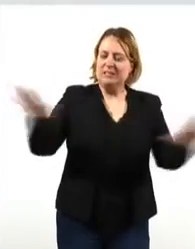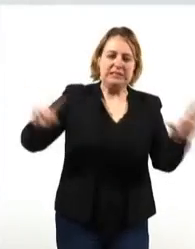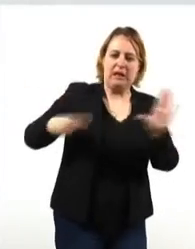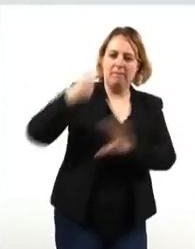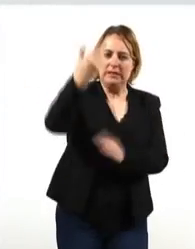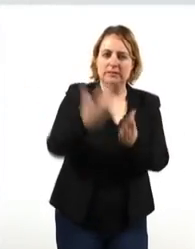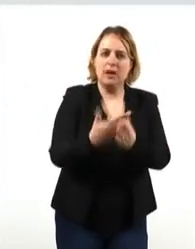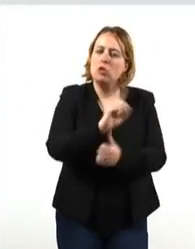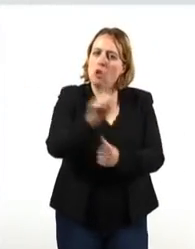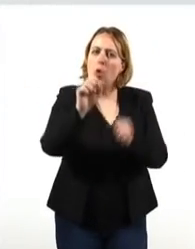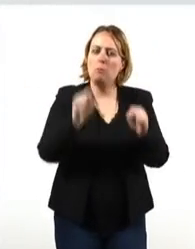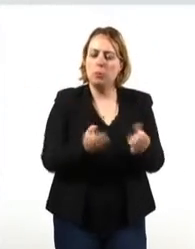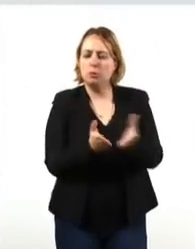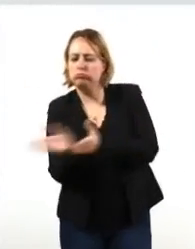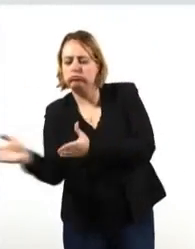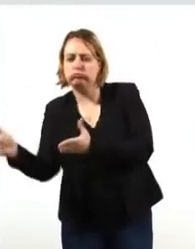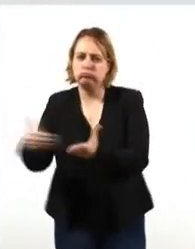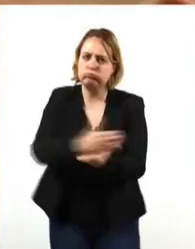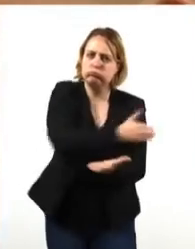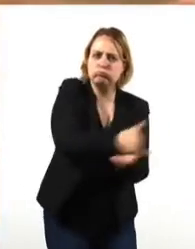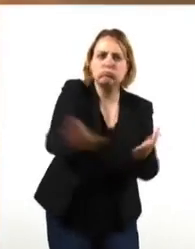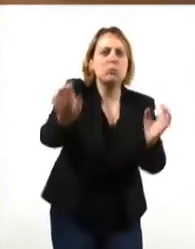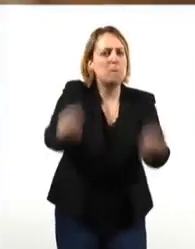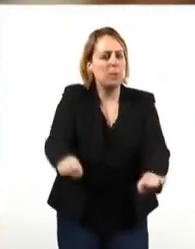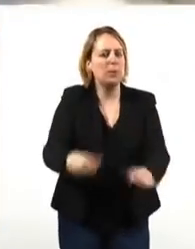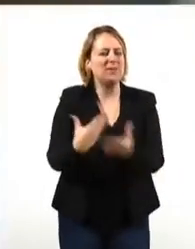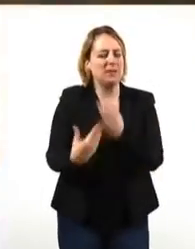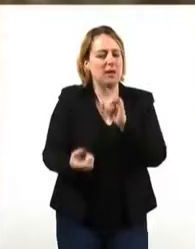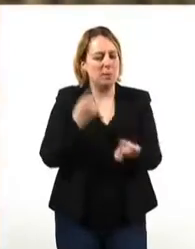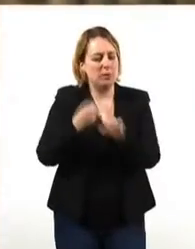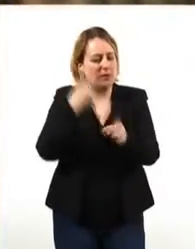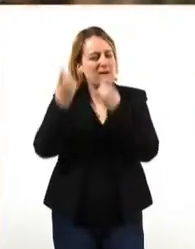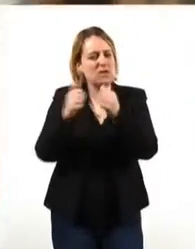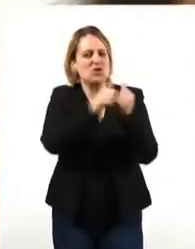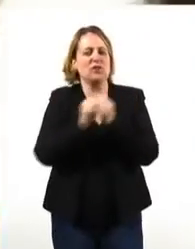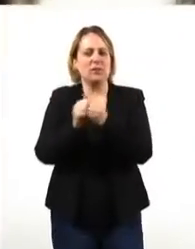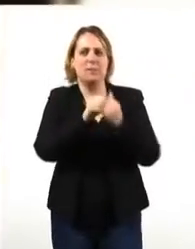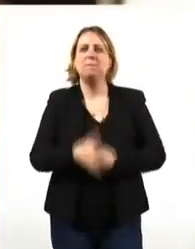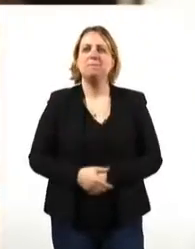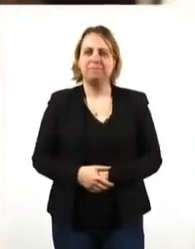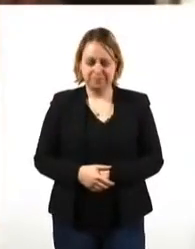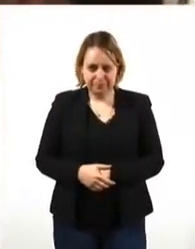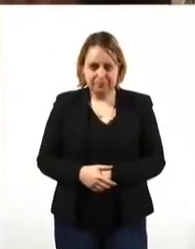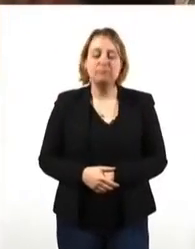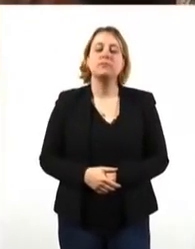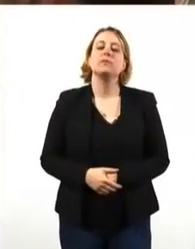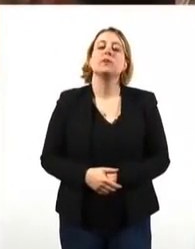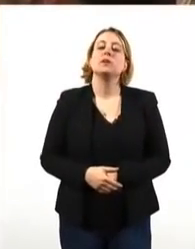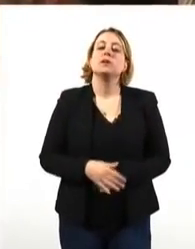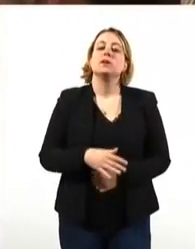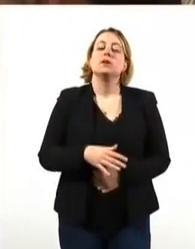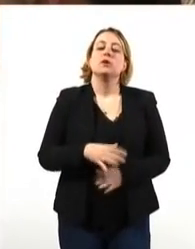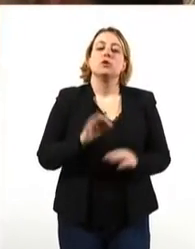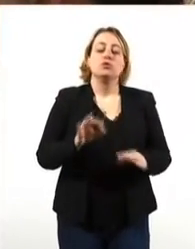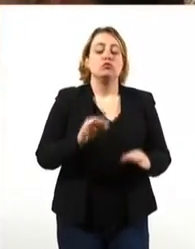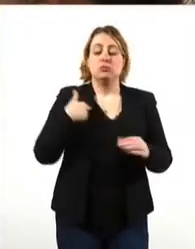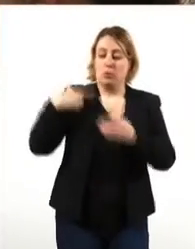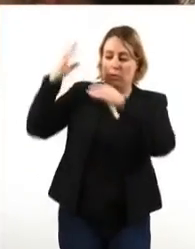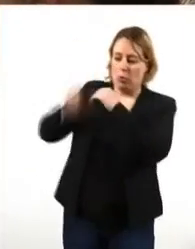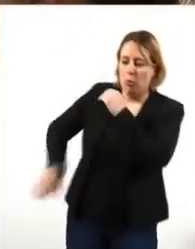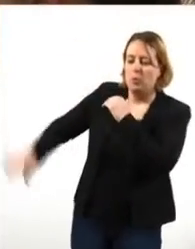qu'on doit aussi creuser ça avec vous. Madame la ministre, chère Sarah. Merci beaucoup. Peut-être juste en complément de la première